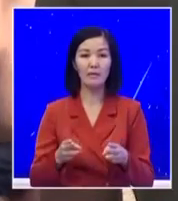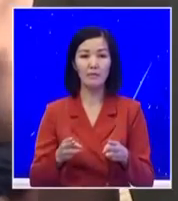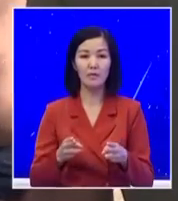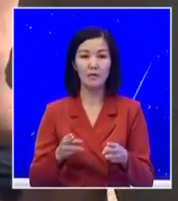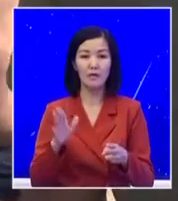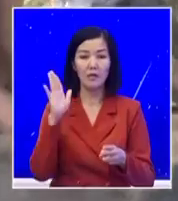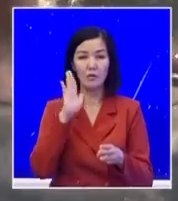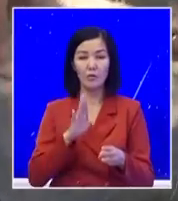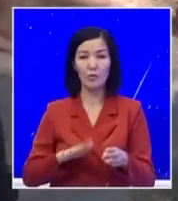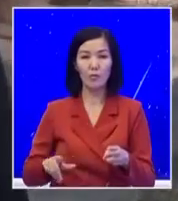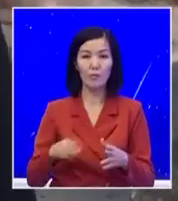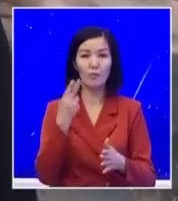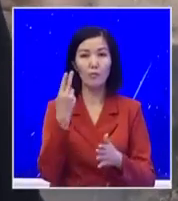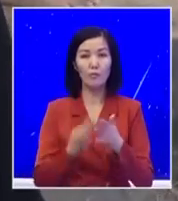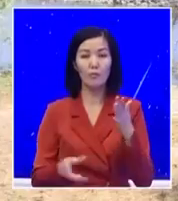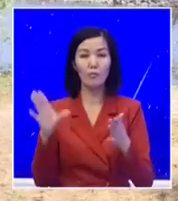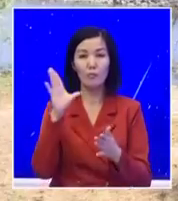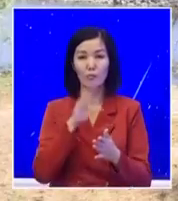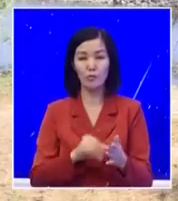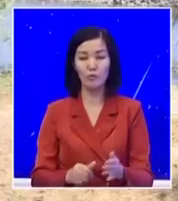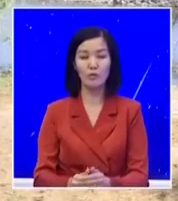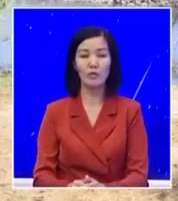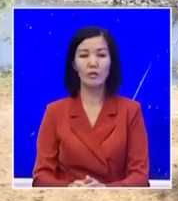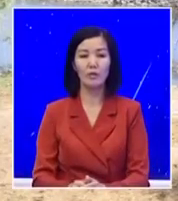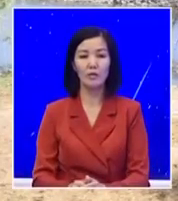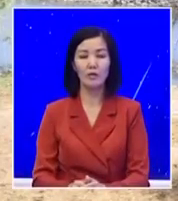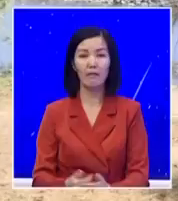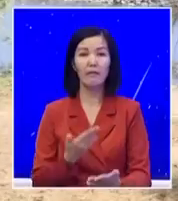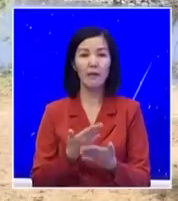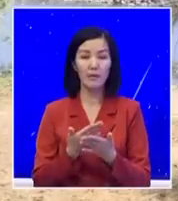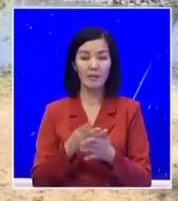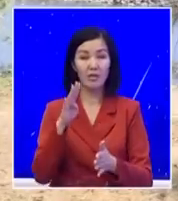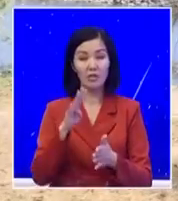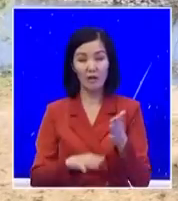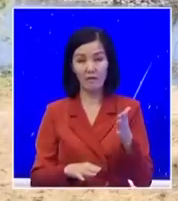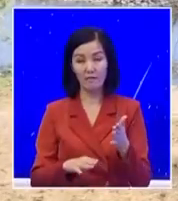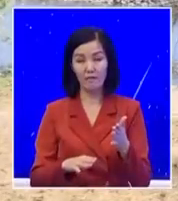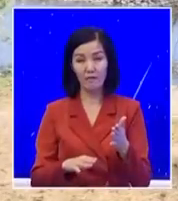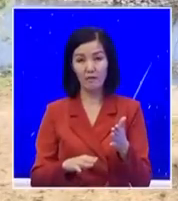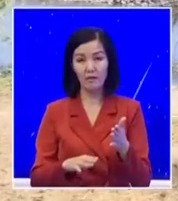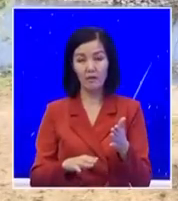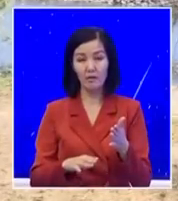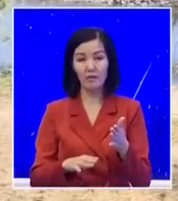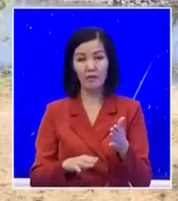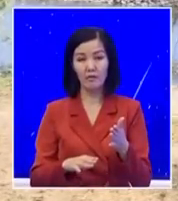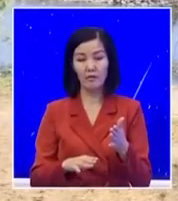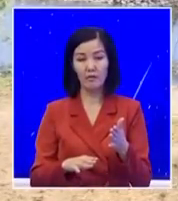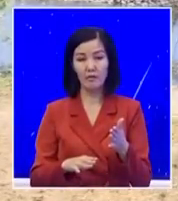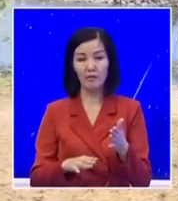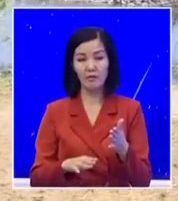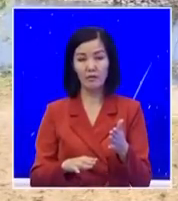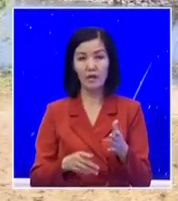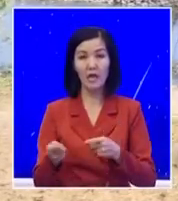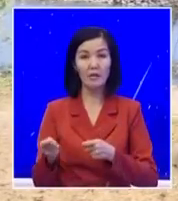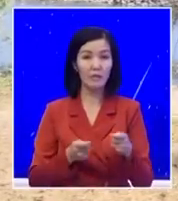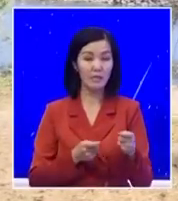города, где запрещается купаться. Если сказать насчет штрафов, то штраф к